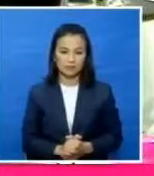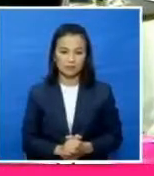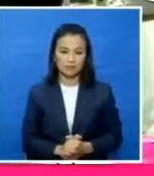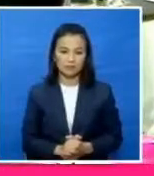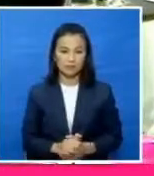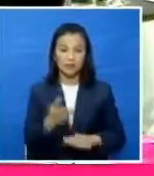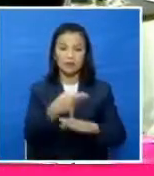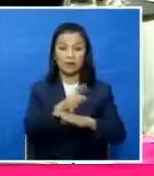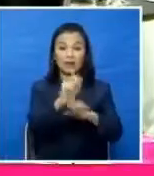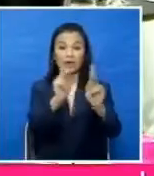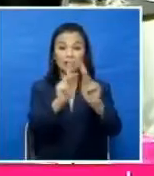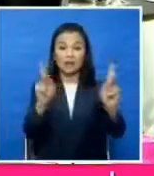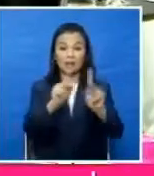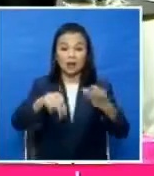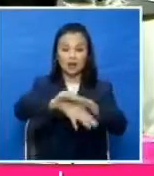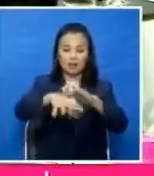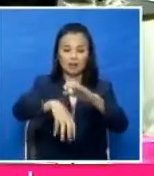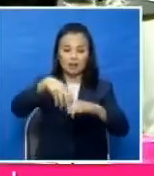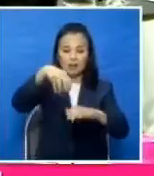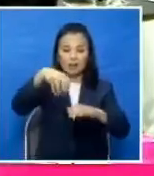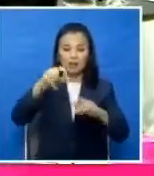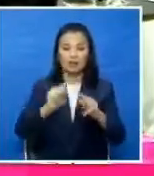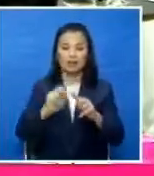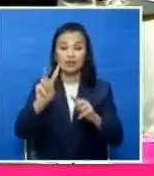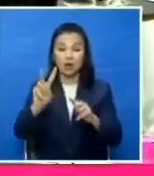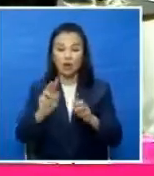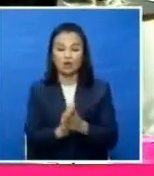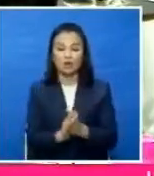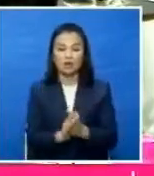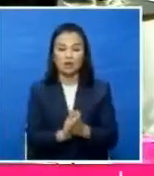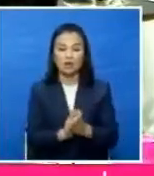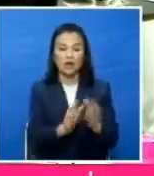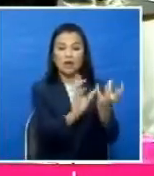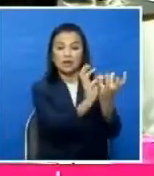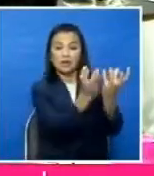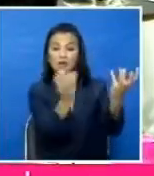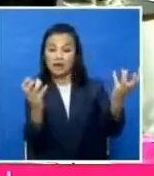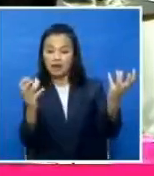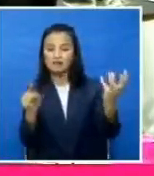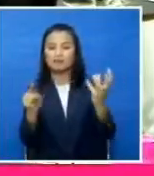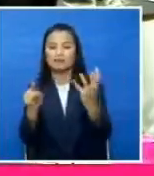ประธานกรรมการสุ่มจับลูกบอลลูกที่2ใช้กับเครื่องออกรางวัลหลัก10